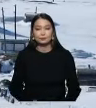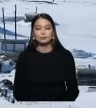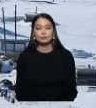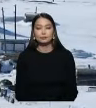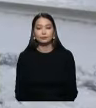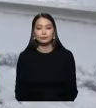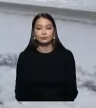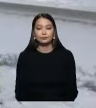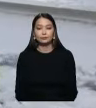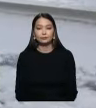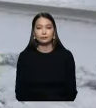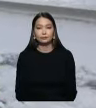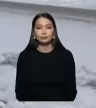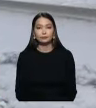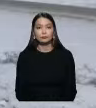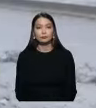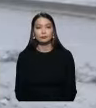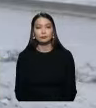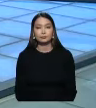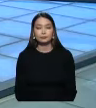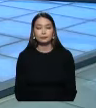Жалмухан, Астана Таймс, Актюбинская область.